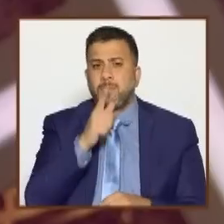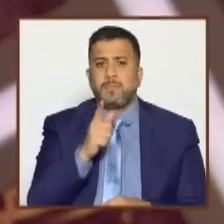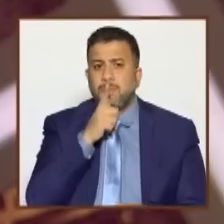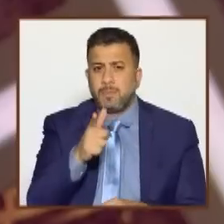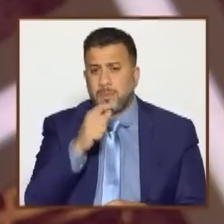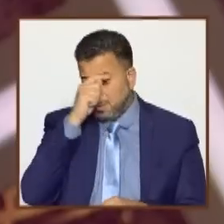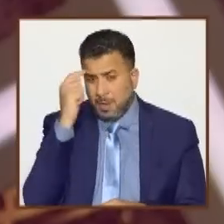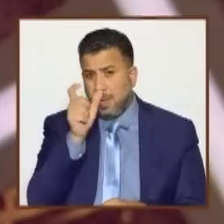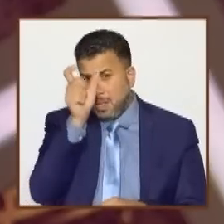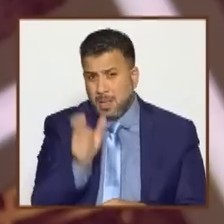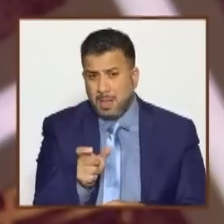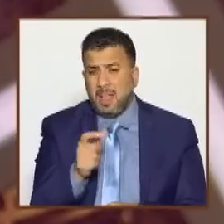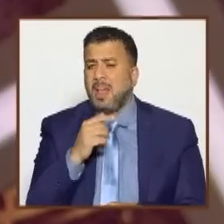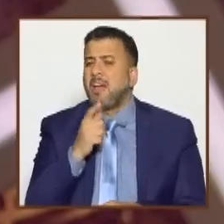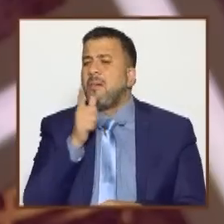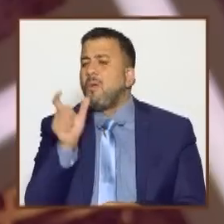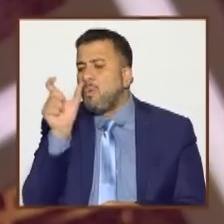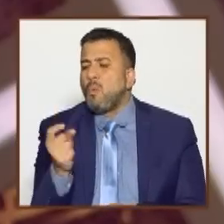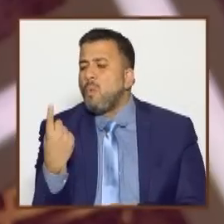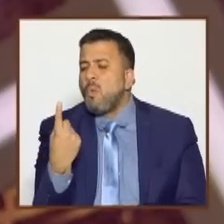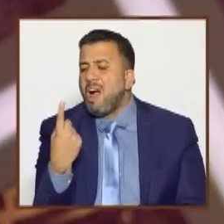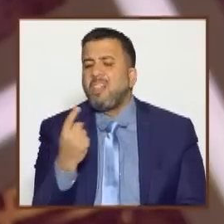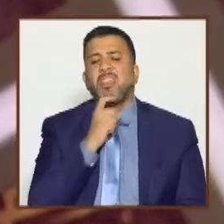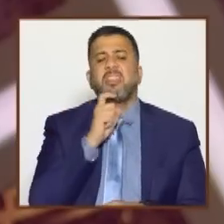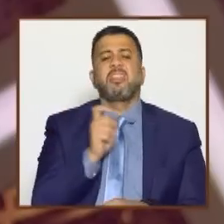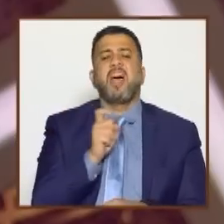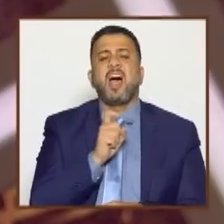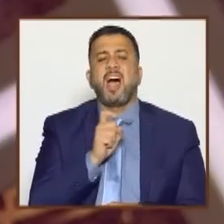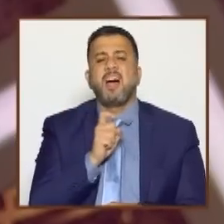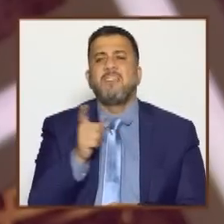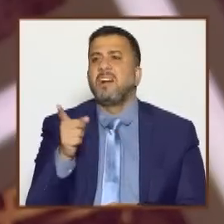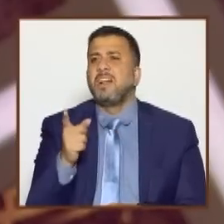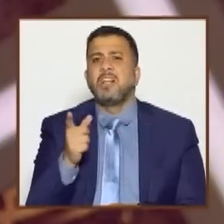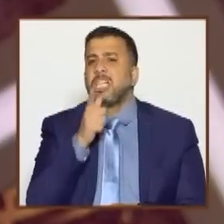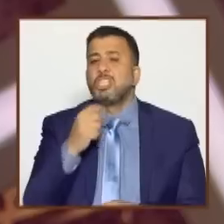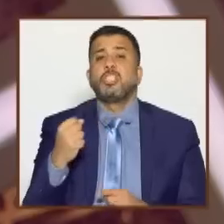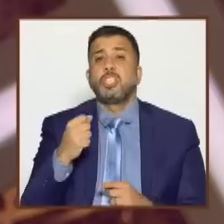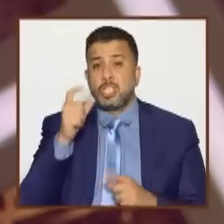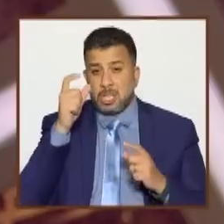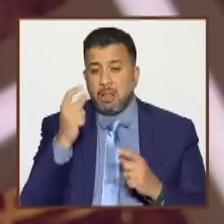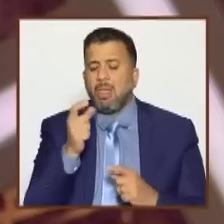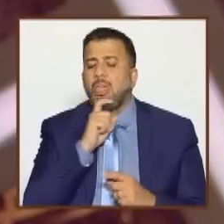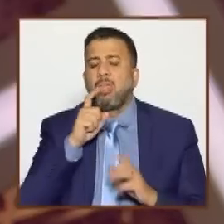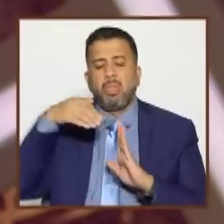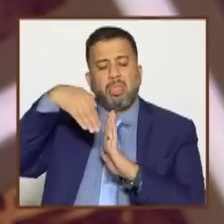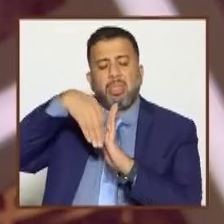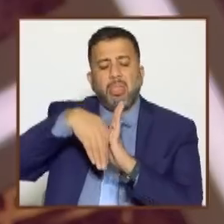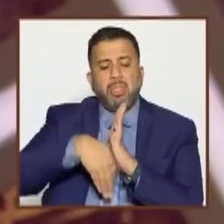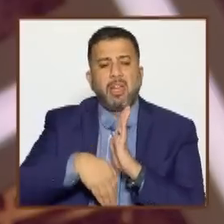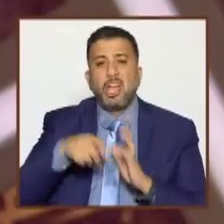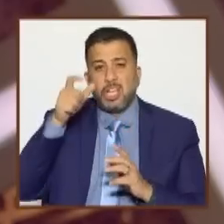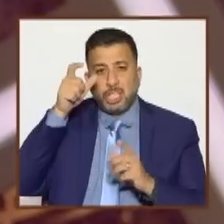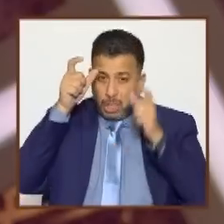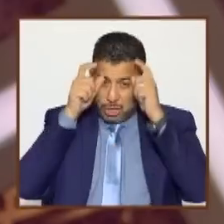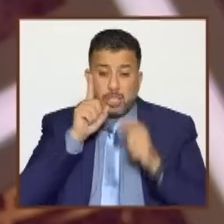واعتزل وخلى ضعفت نيته وفترت عزيمته وفل الشيطان في قوته. ولذلك ينبغي للإنسان أن